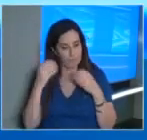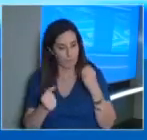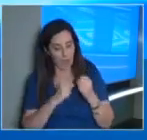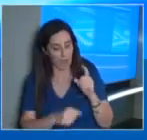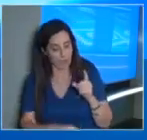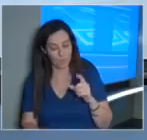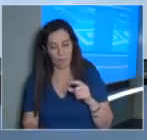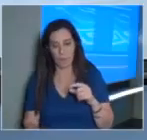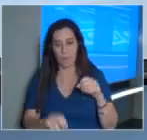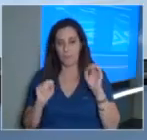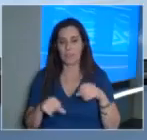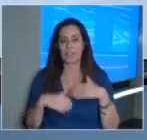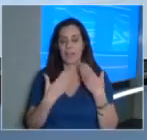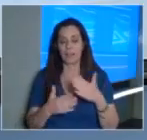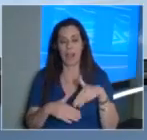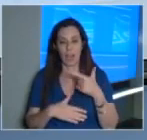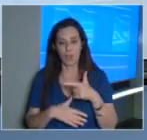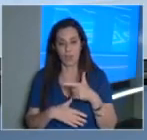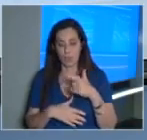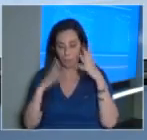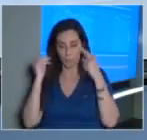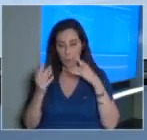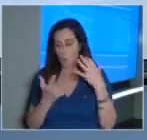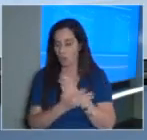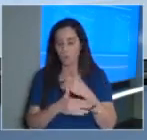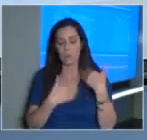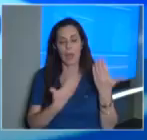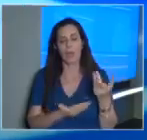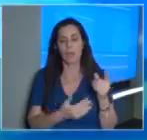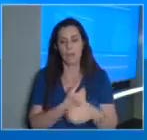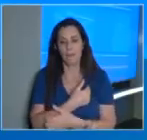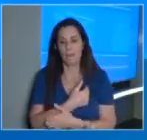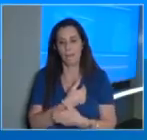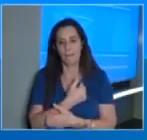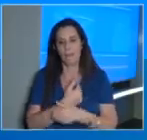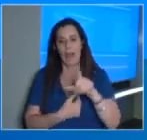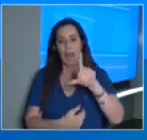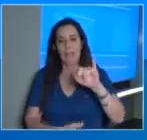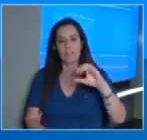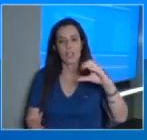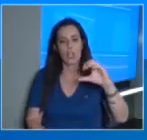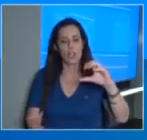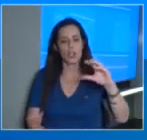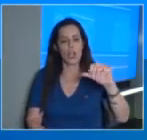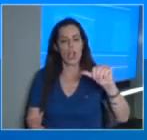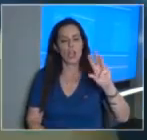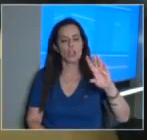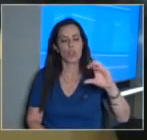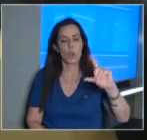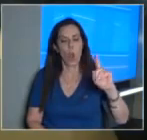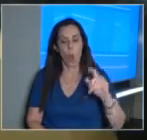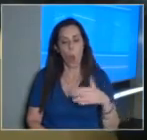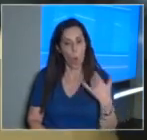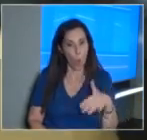קשה, הגבלה קשה. והנשיא הטיל, אחרי שהוא הודיע שהוא לא מצליח, הנשיא הטיל להרכיב ממשלה, על לוי אשכול, אדם אחר ממפלגתו, יש כאלו שעשו